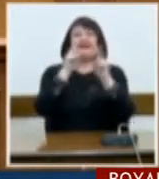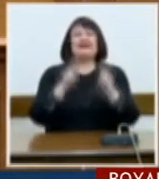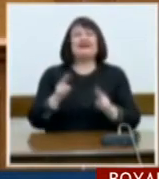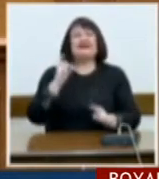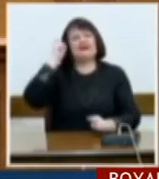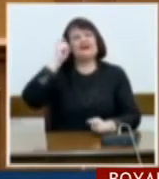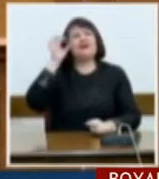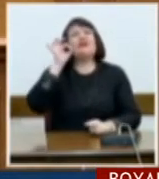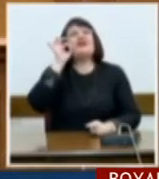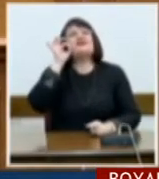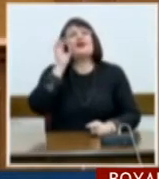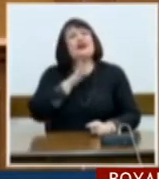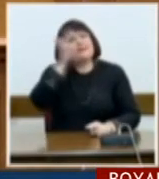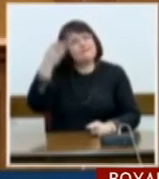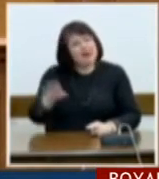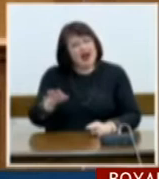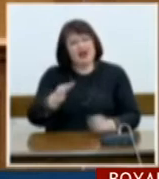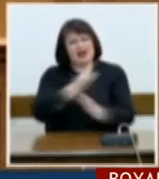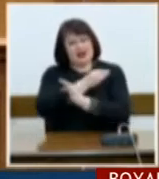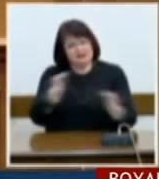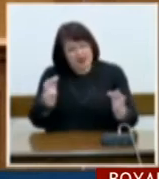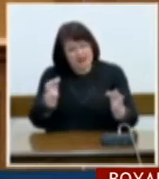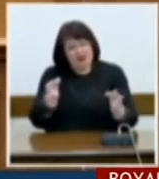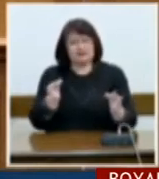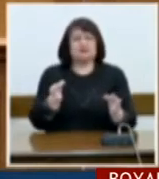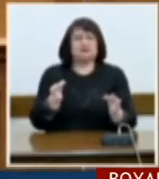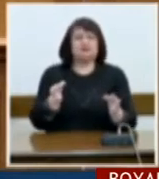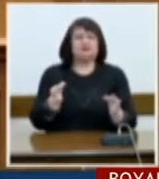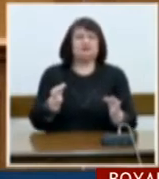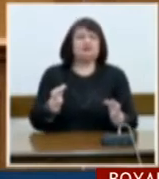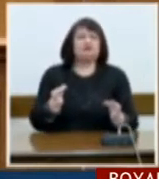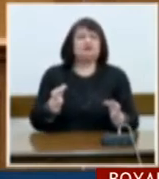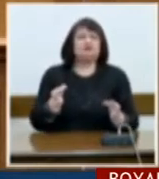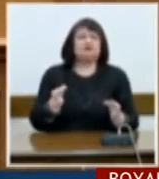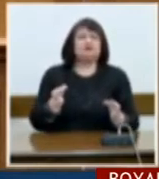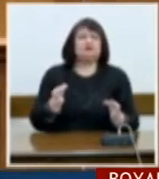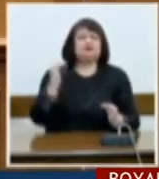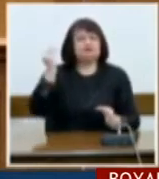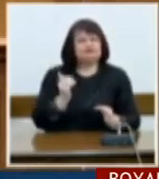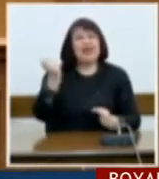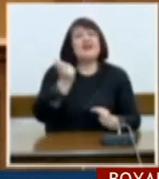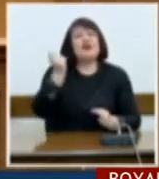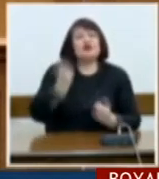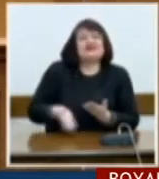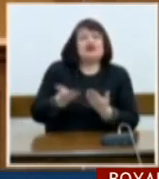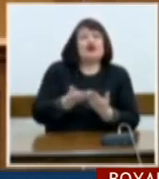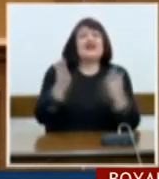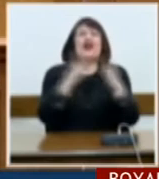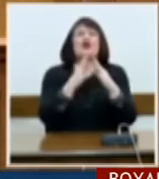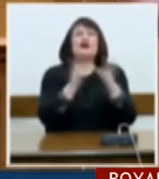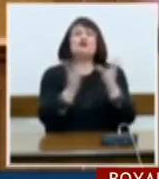Θεσσαλονίκης, ανακοίνωσε κρατική επιδότηση στους λογαριασμούς του ρεύματος, την οποία και στην